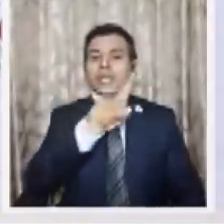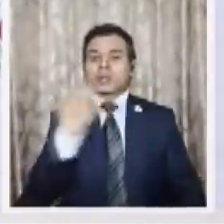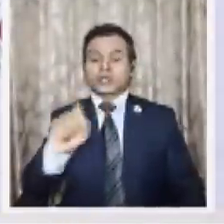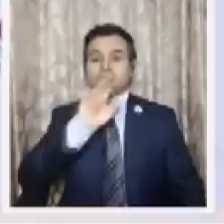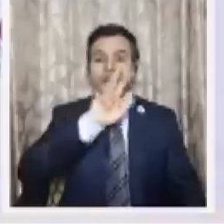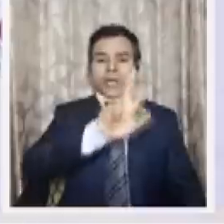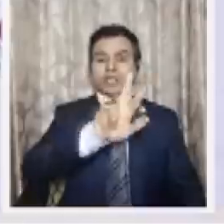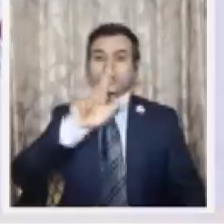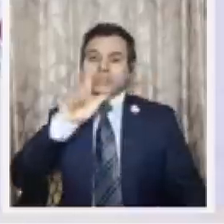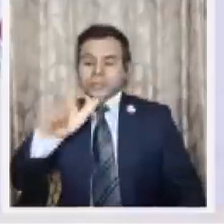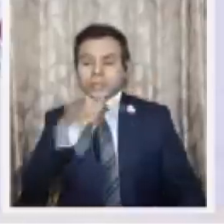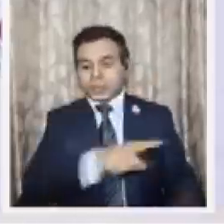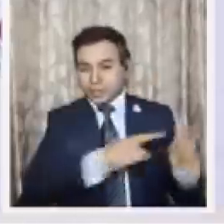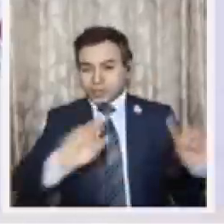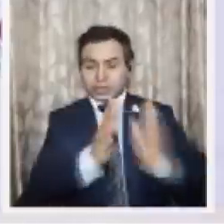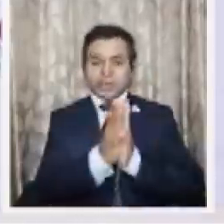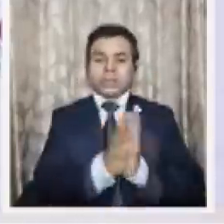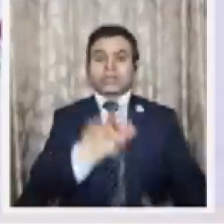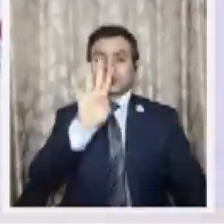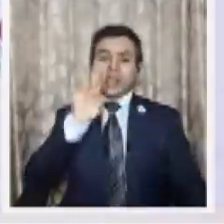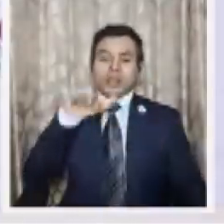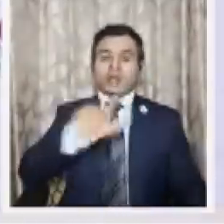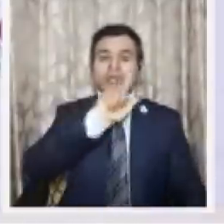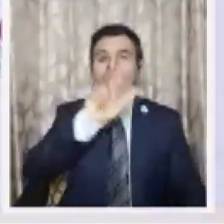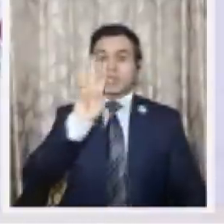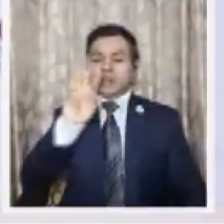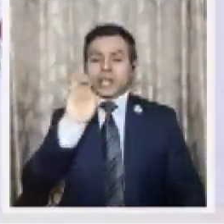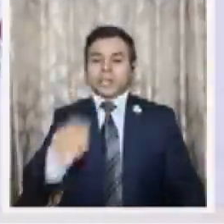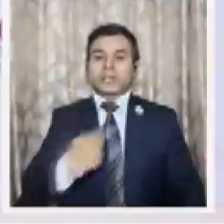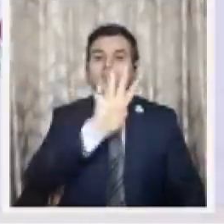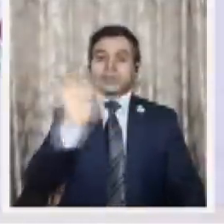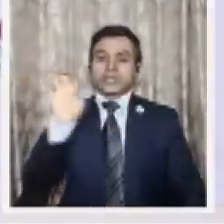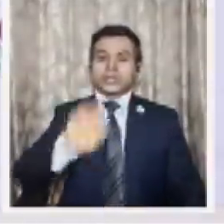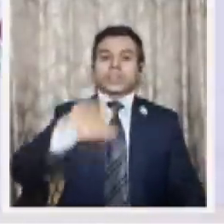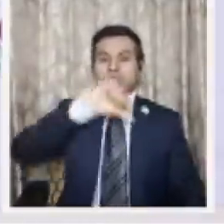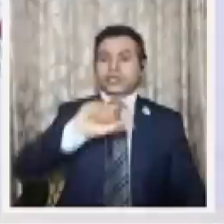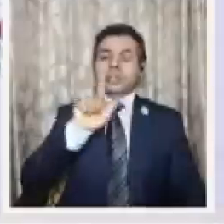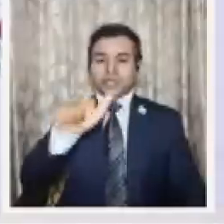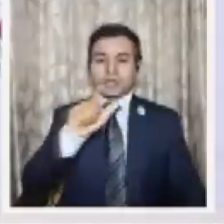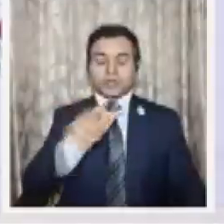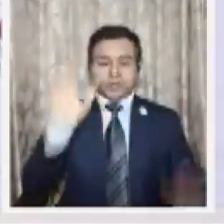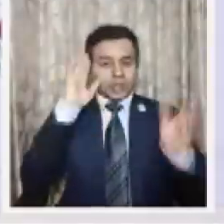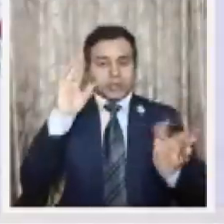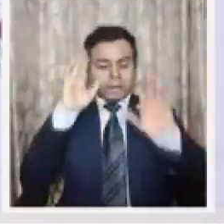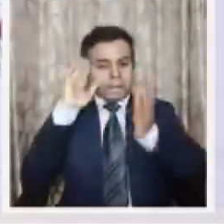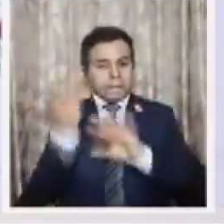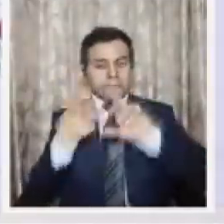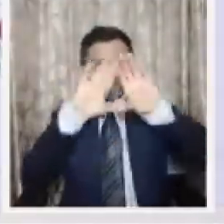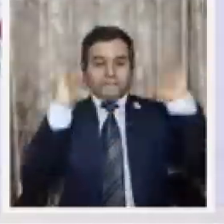4,73,797 জন। দক্ষিণ পূর্ব এশিয়া পরিস্থিতি এবং বিশ্ব পরিস্থিতি সংগ্রহ করা হয়েছে বিশ্ব স্বাস্থ্য সংস্থা সিচুয়েশন